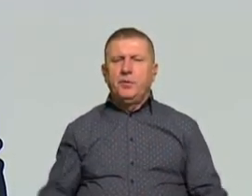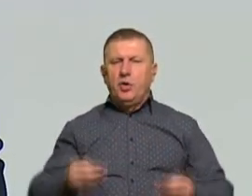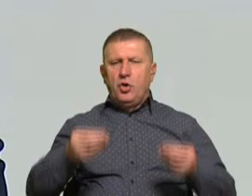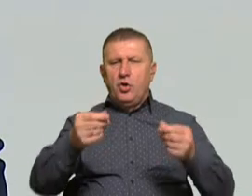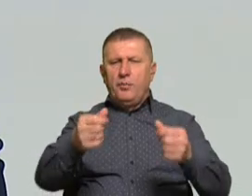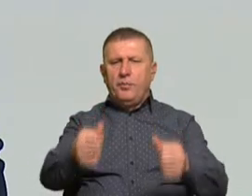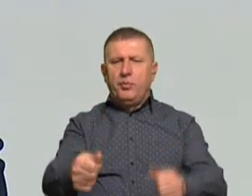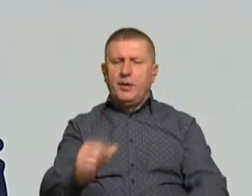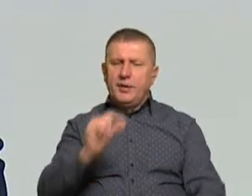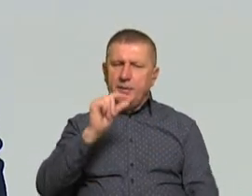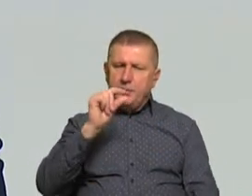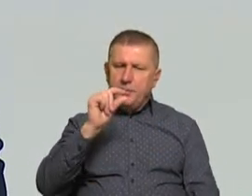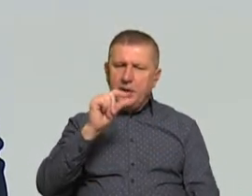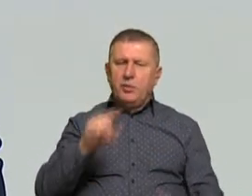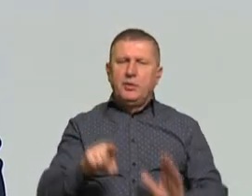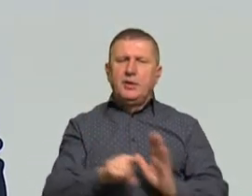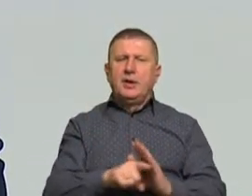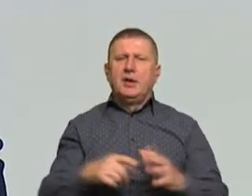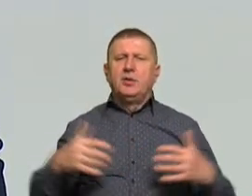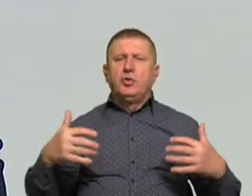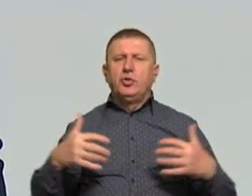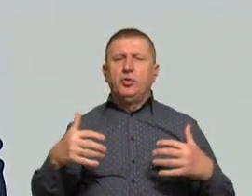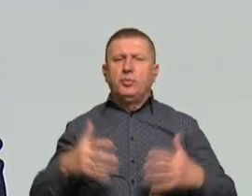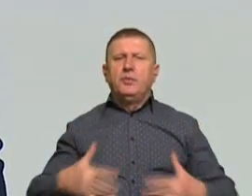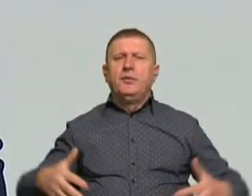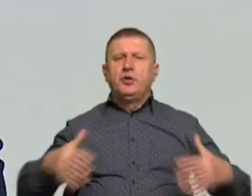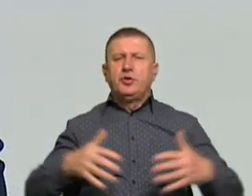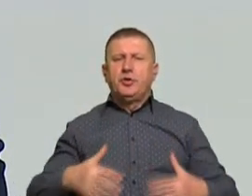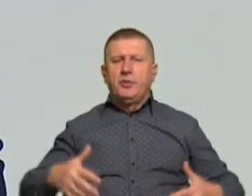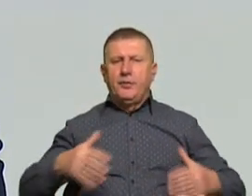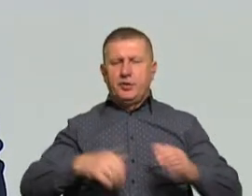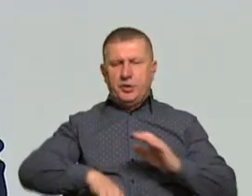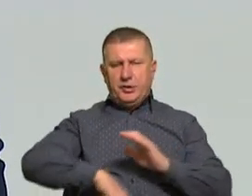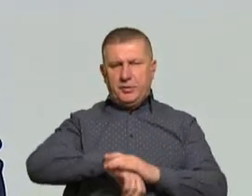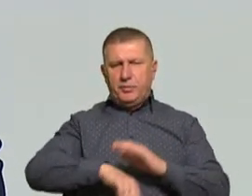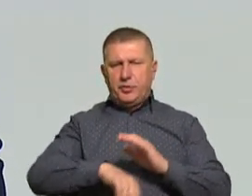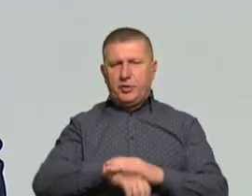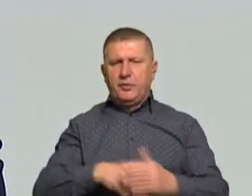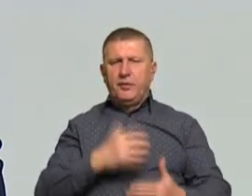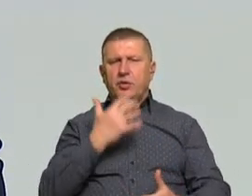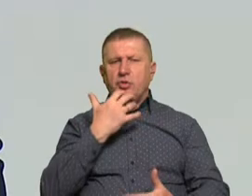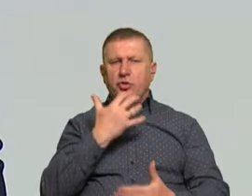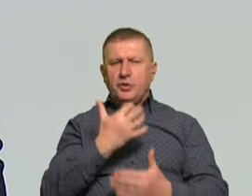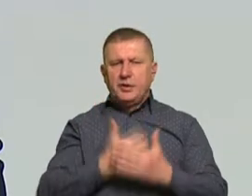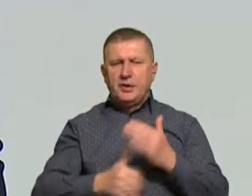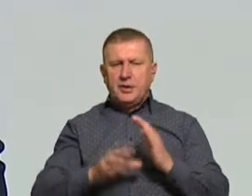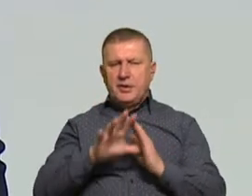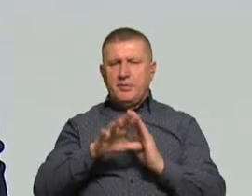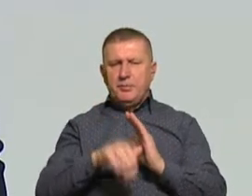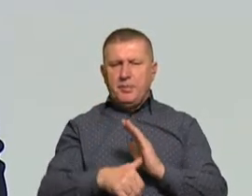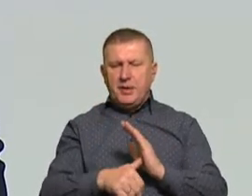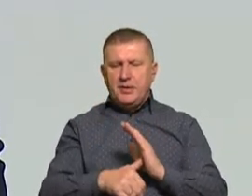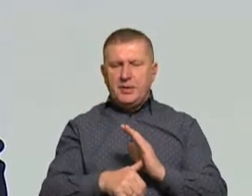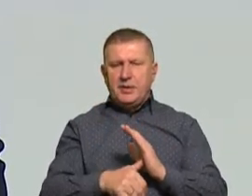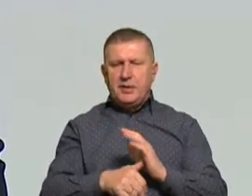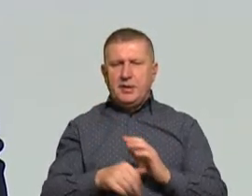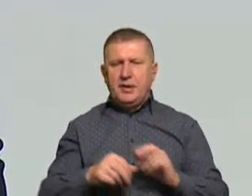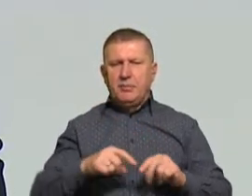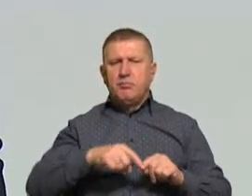opłaty, symboliczne opłaty dla klubów i stowarzyszeń sportowych korzystających z obiektów miejskich.